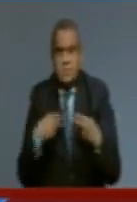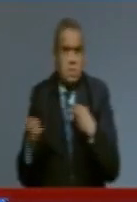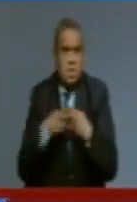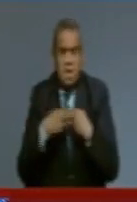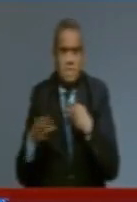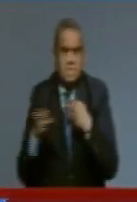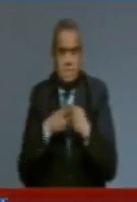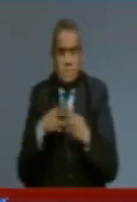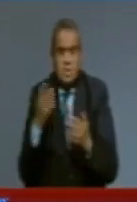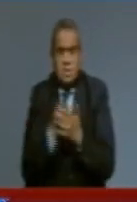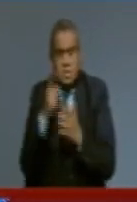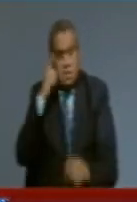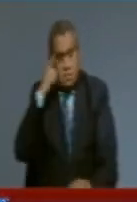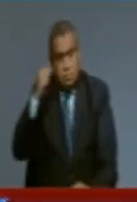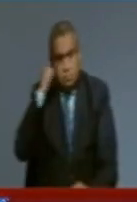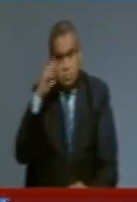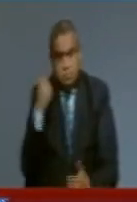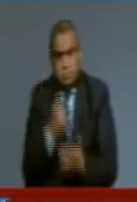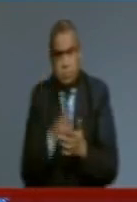قاطعا تشريع